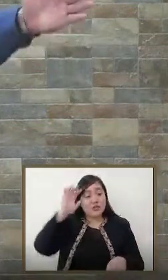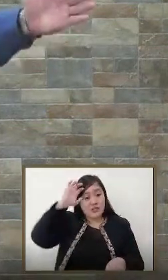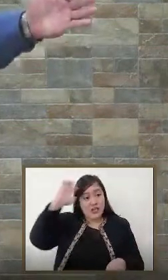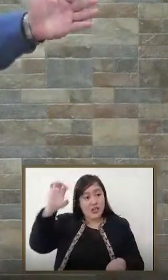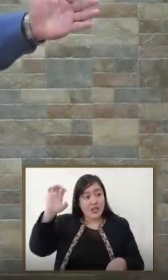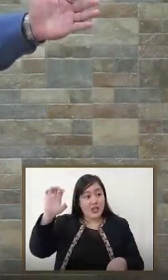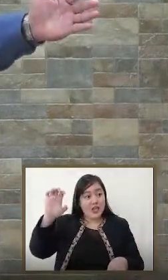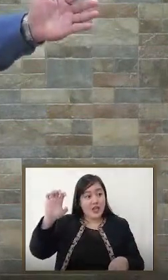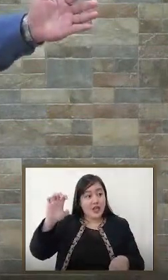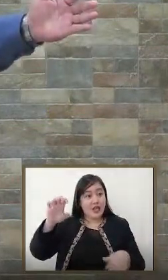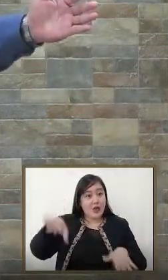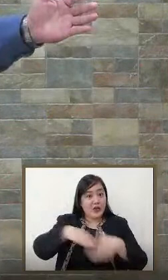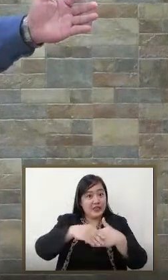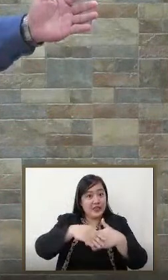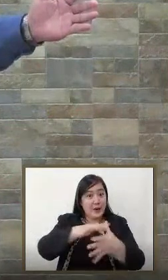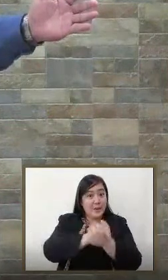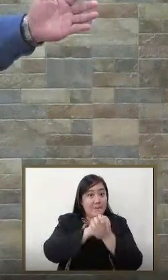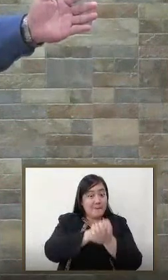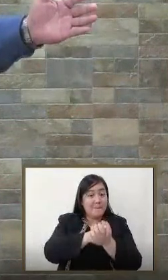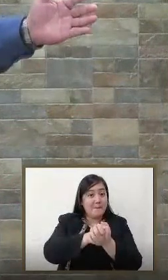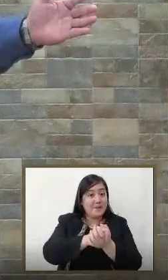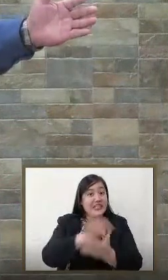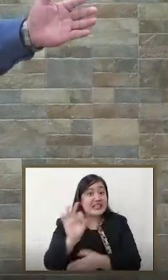akong preparation na narinig.